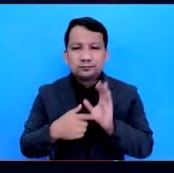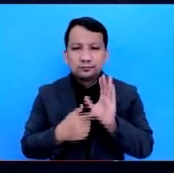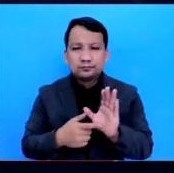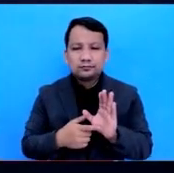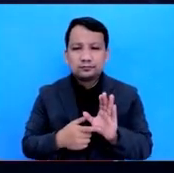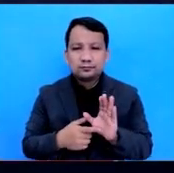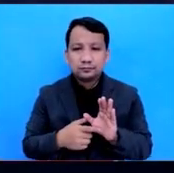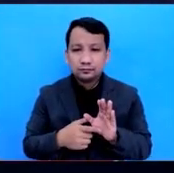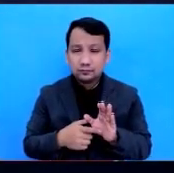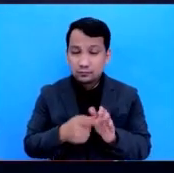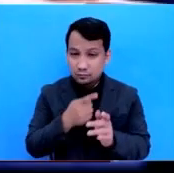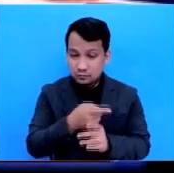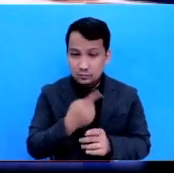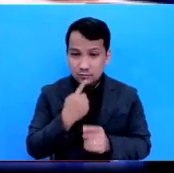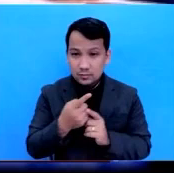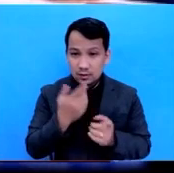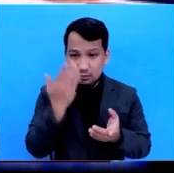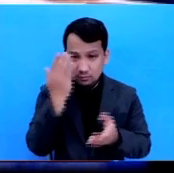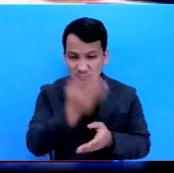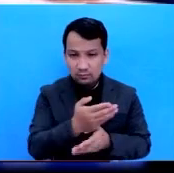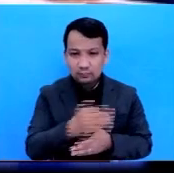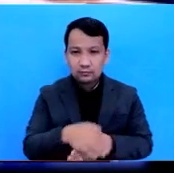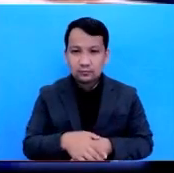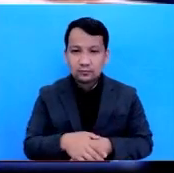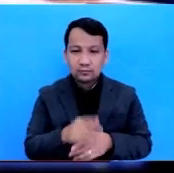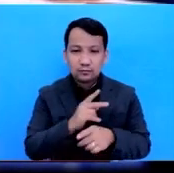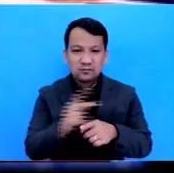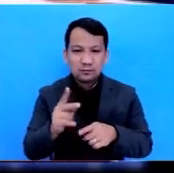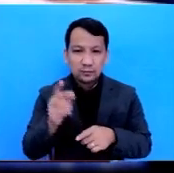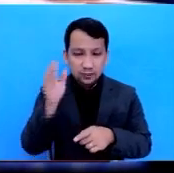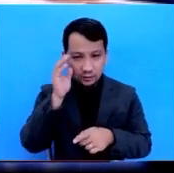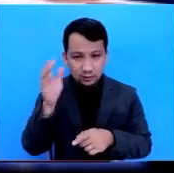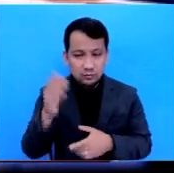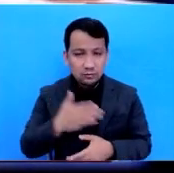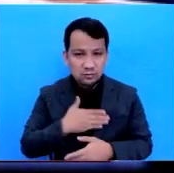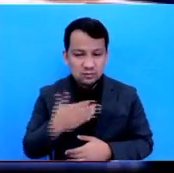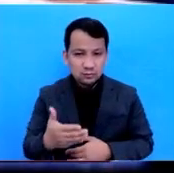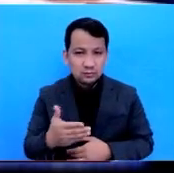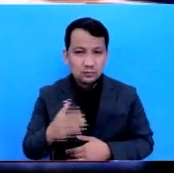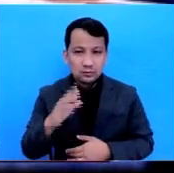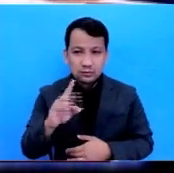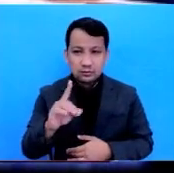ba nakipag-usap na kay Prof. Cardo? Sabi niya willing daw siyang maging DFA.